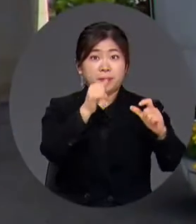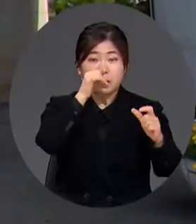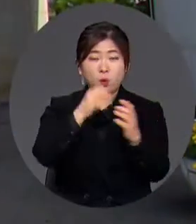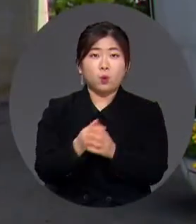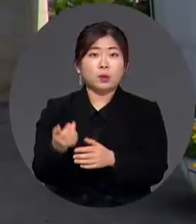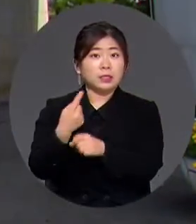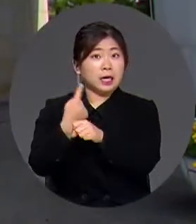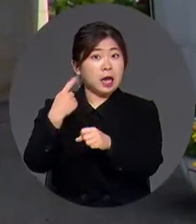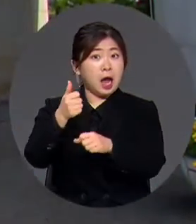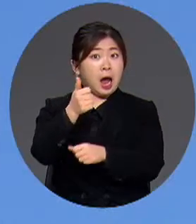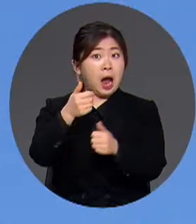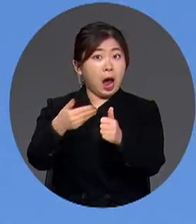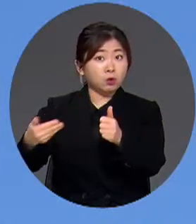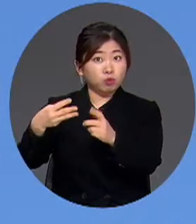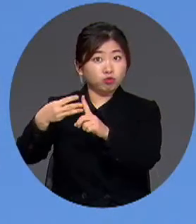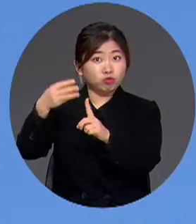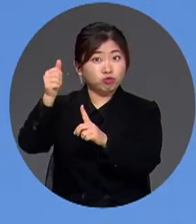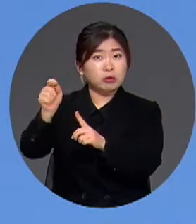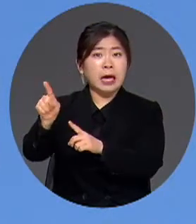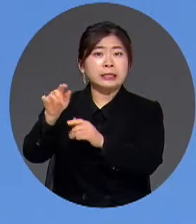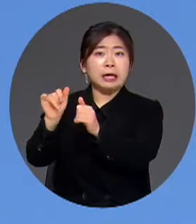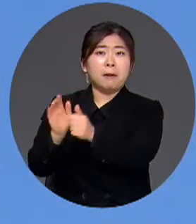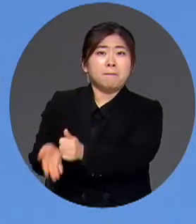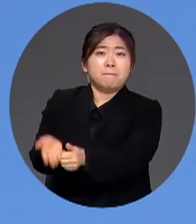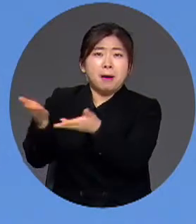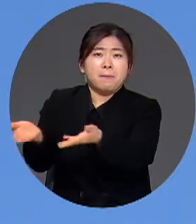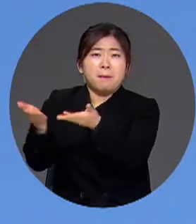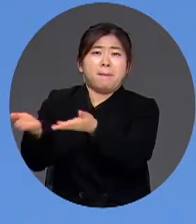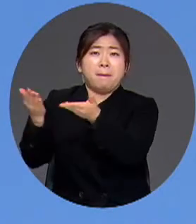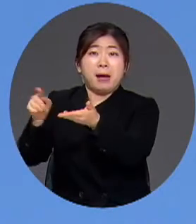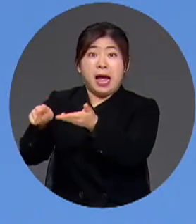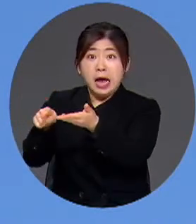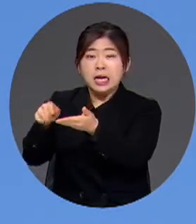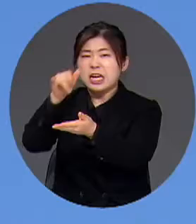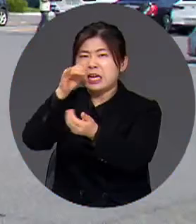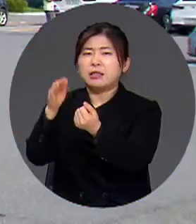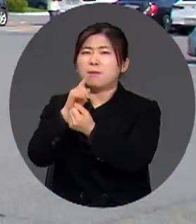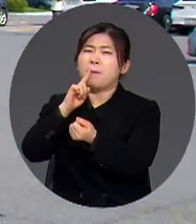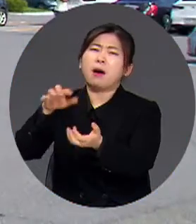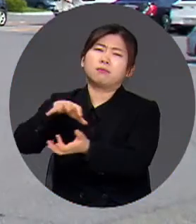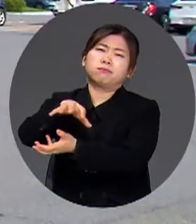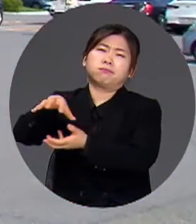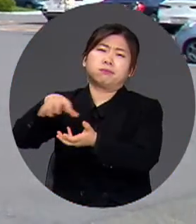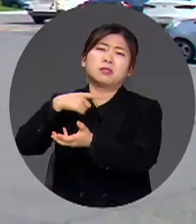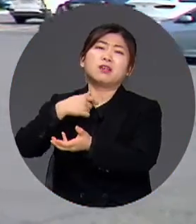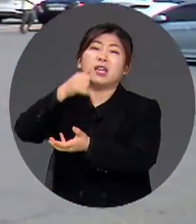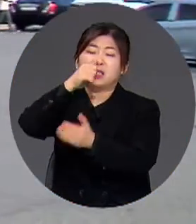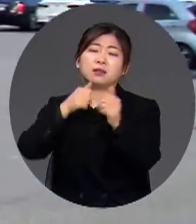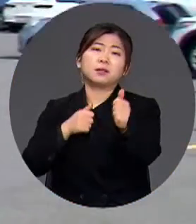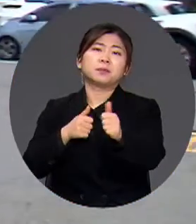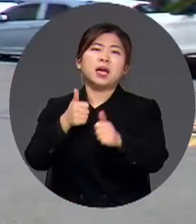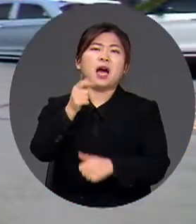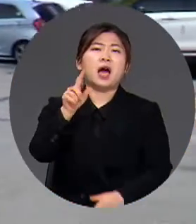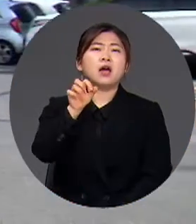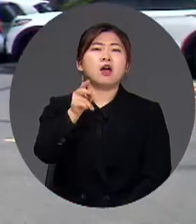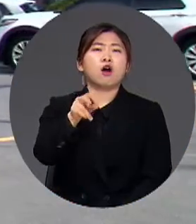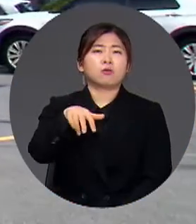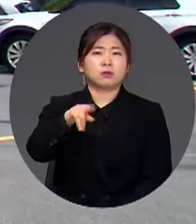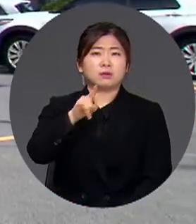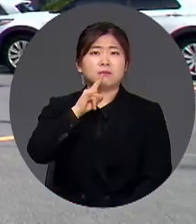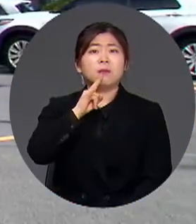경선 당시 특정 후부를 밀어줄 것을 종용한 사실이 확인돼 논란을 빚기도 했습니다 MBC 뉴스 서창우